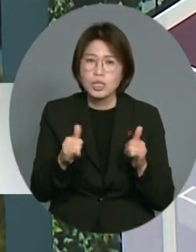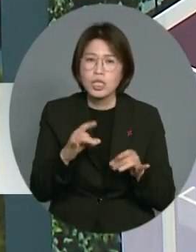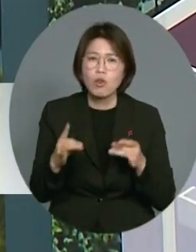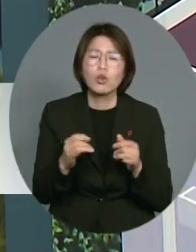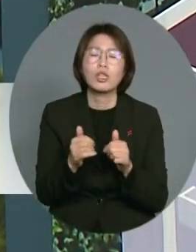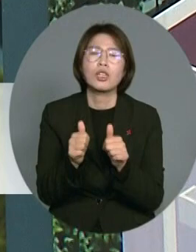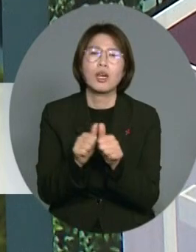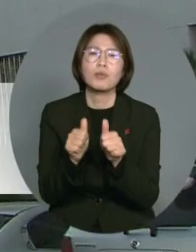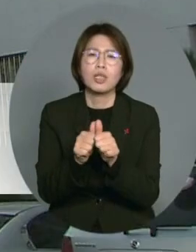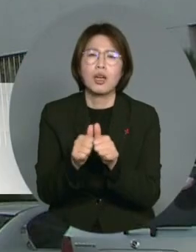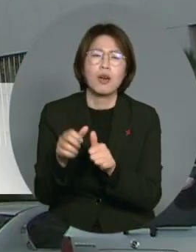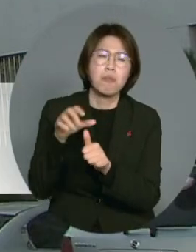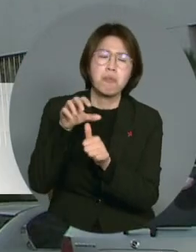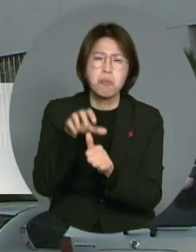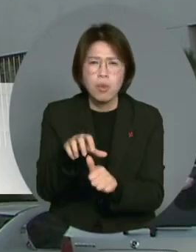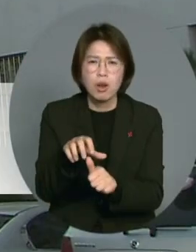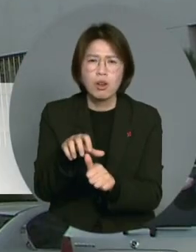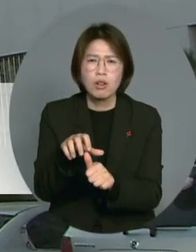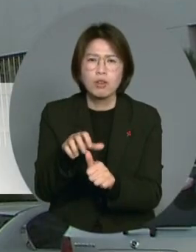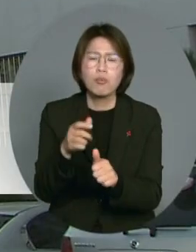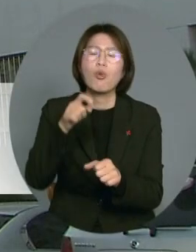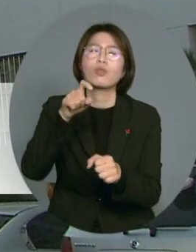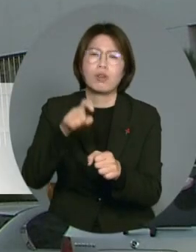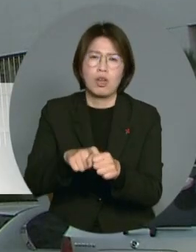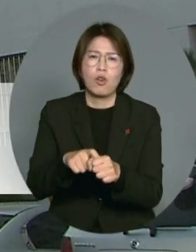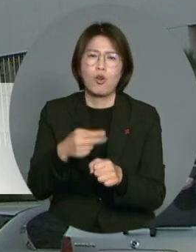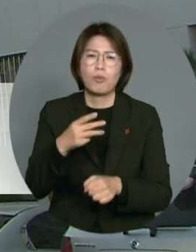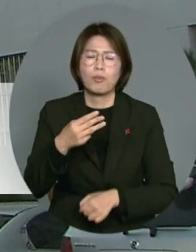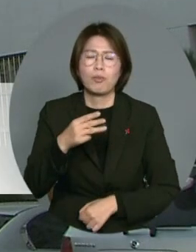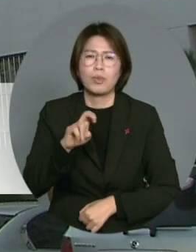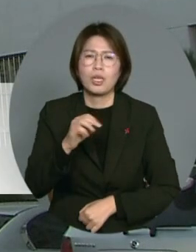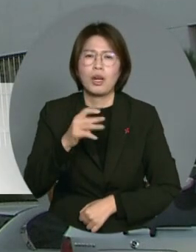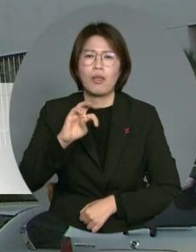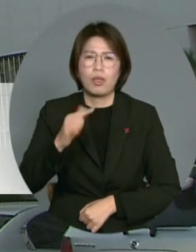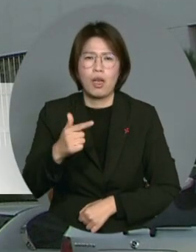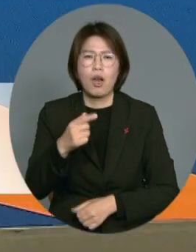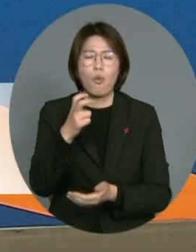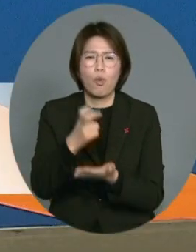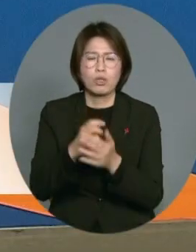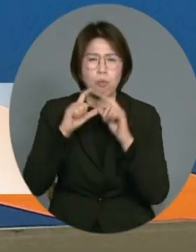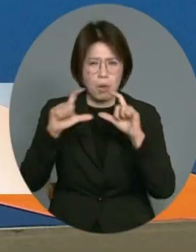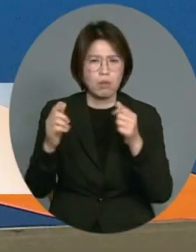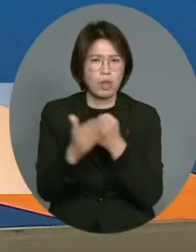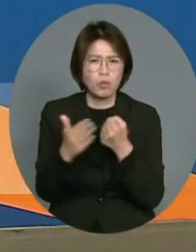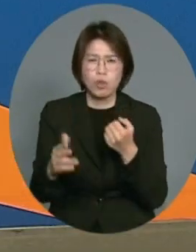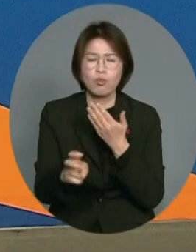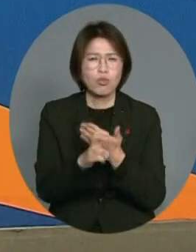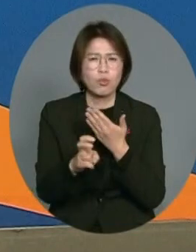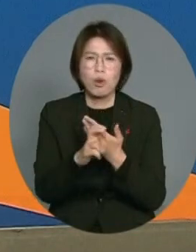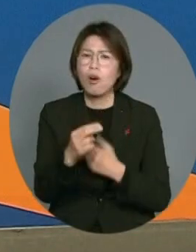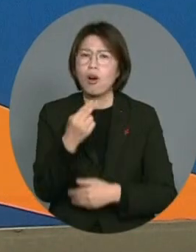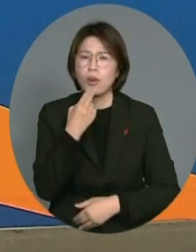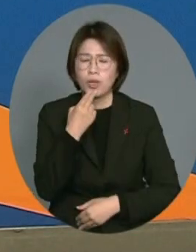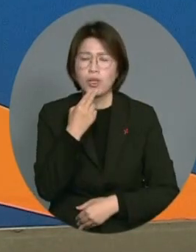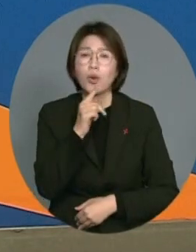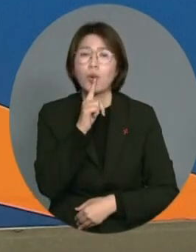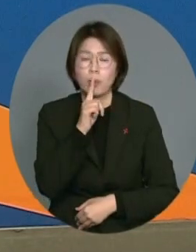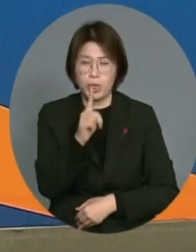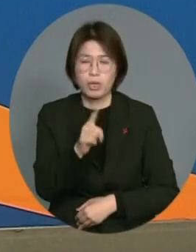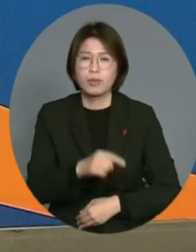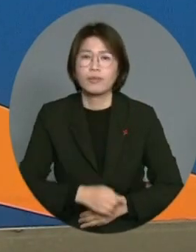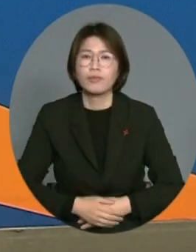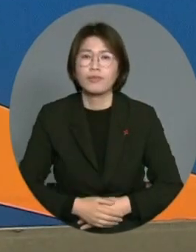남성을 통제하기 위해 물리력을 행사했고 미란다 원칙을 고지했기 때문에 위법한 절차가 없었다며 공소